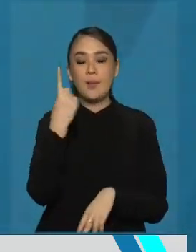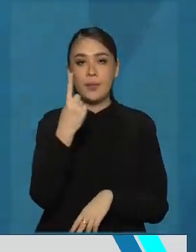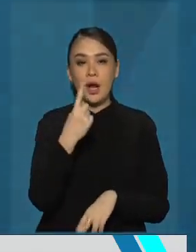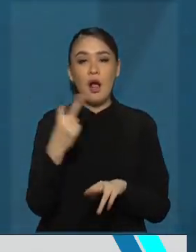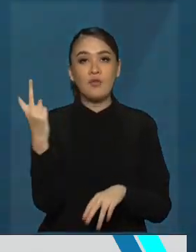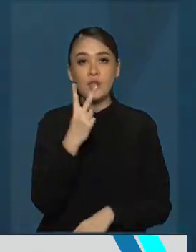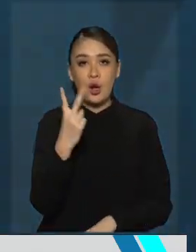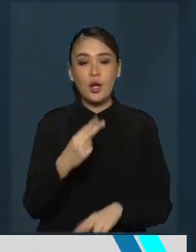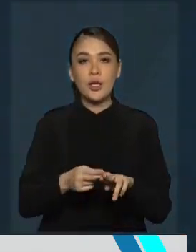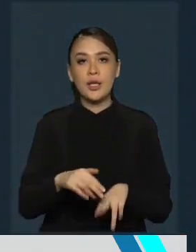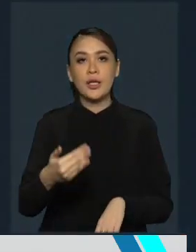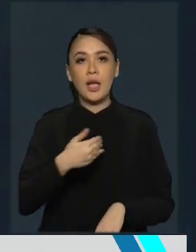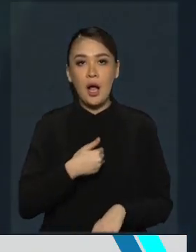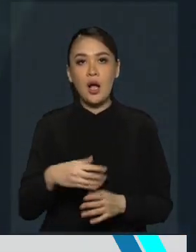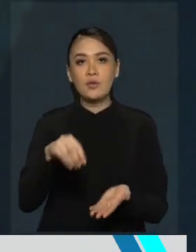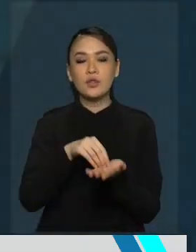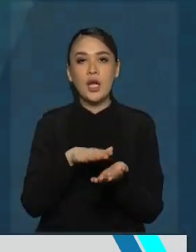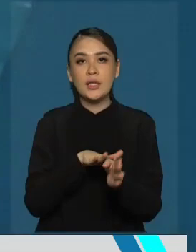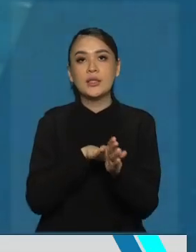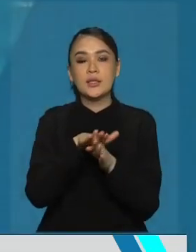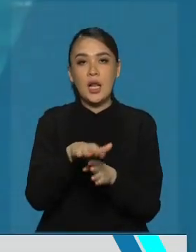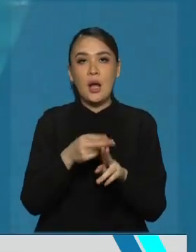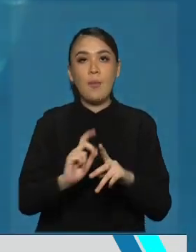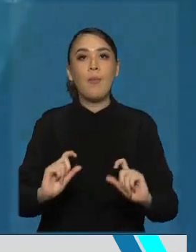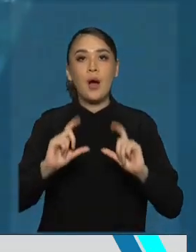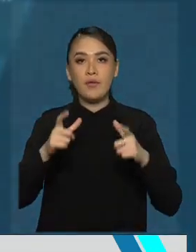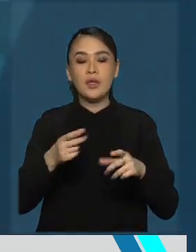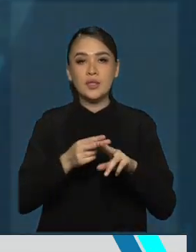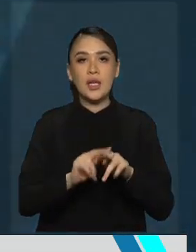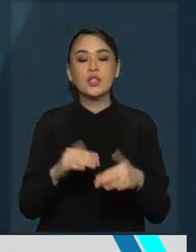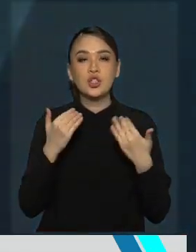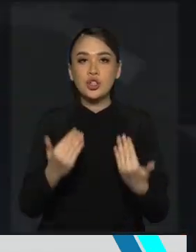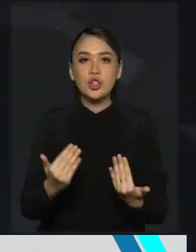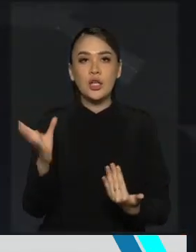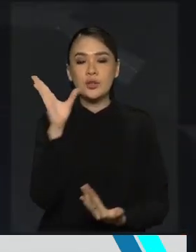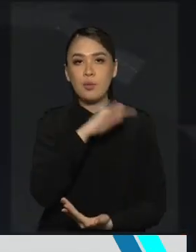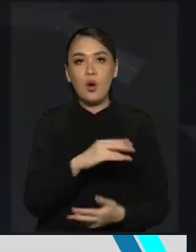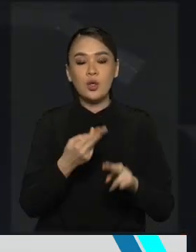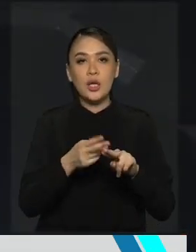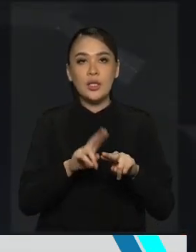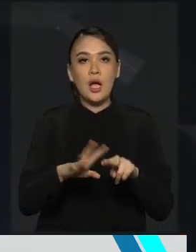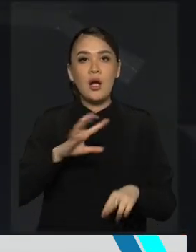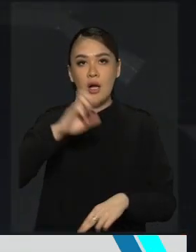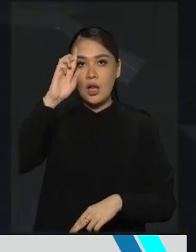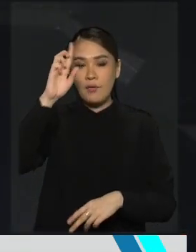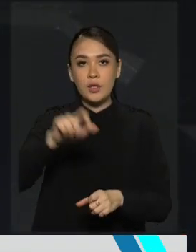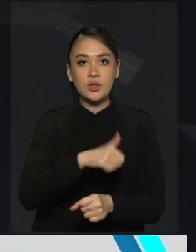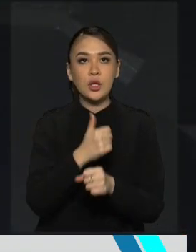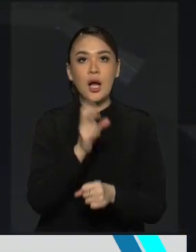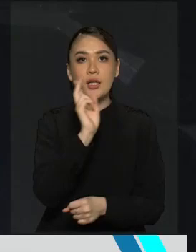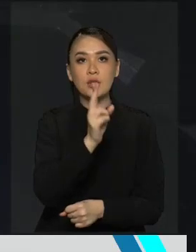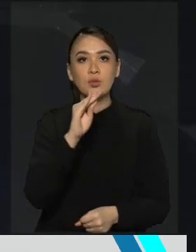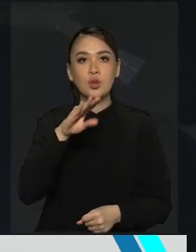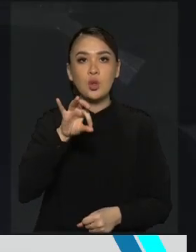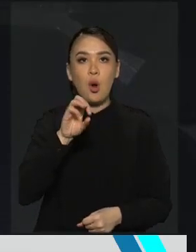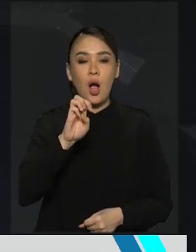Второе, я лично и в целом, как бы, эта повестка, которая сейчас радируется главой государства Касым-Жомарт